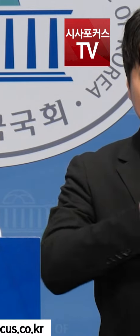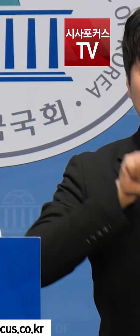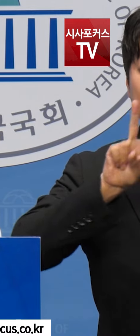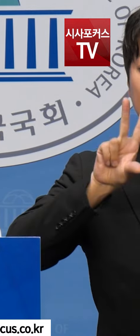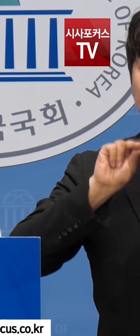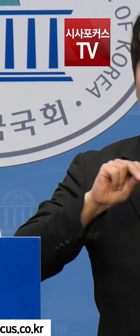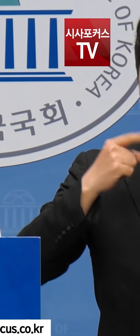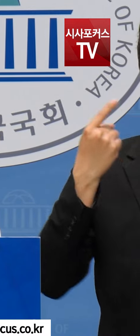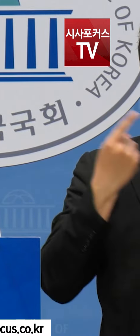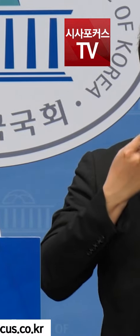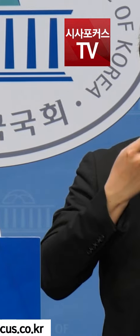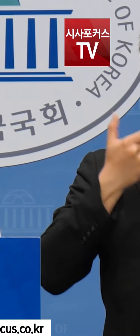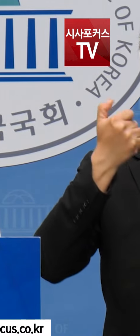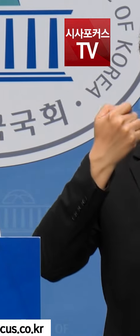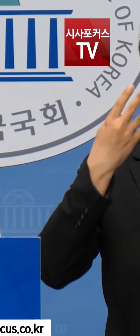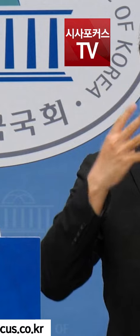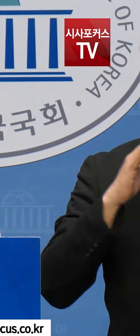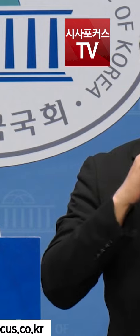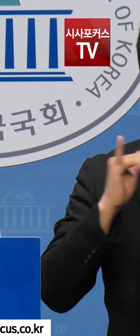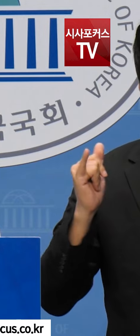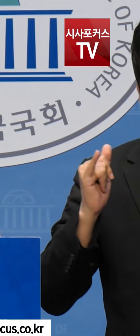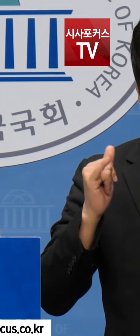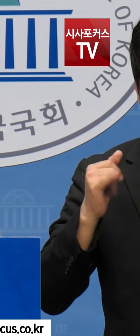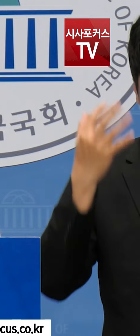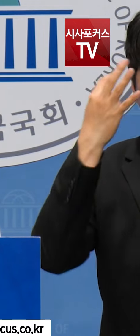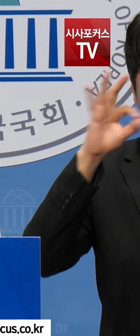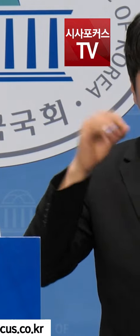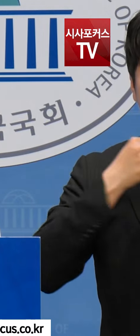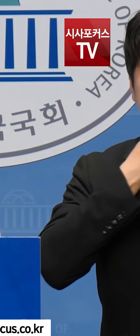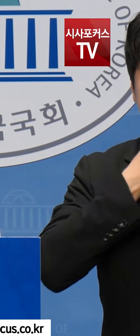21,054명이라는 놀라운 숫자의 서명부를 받았습니다.